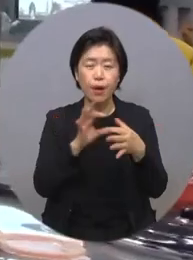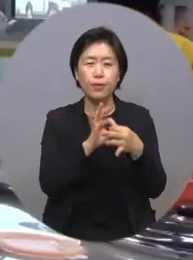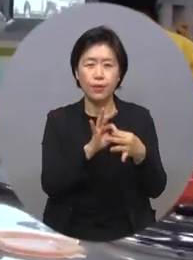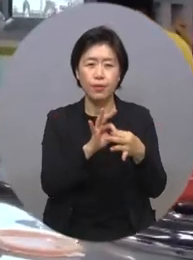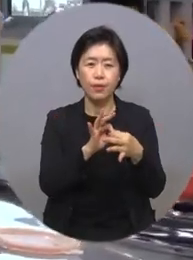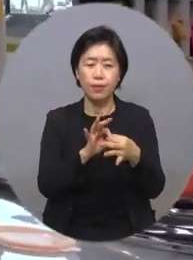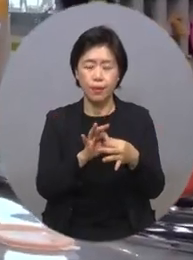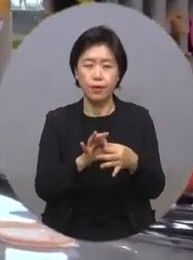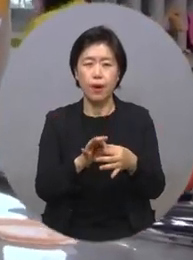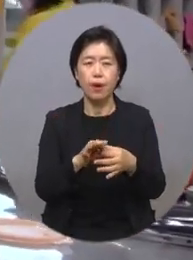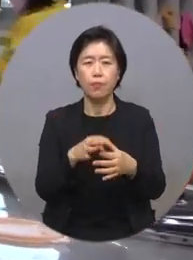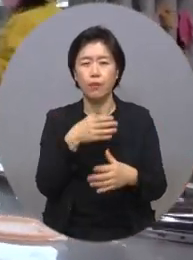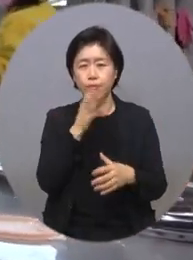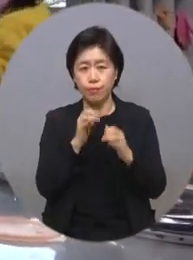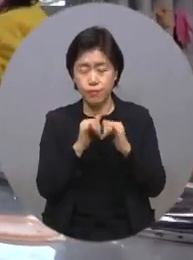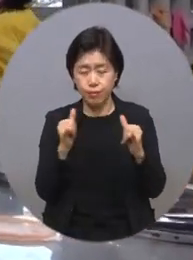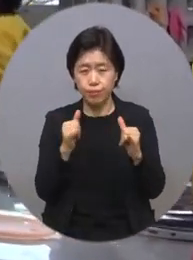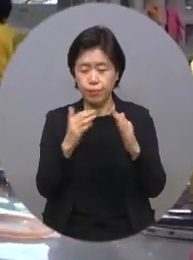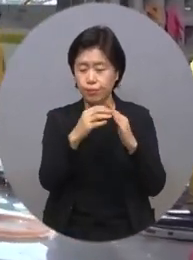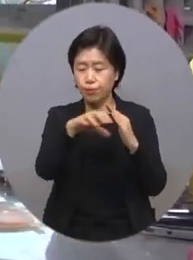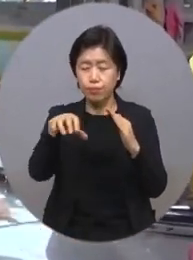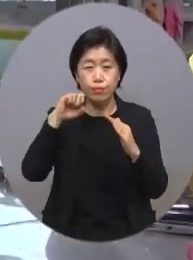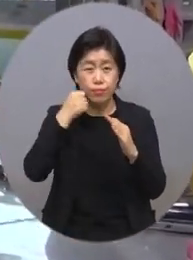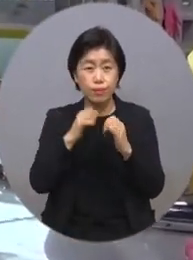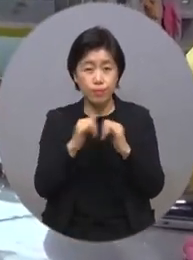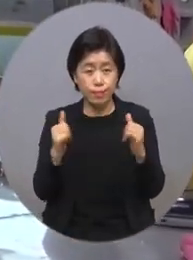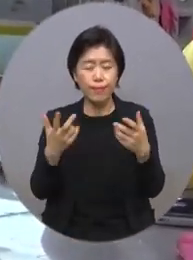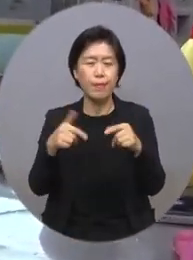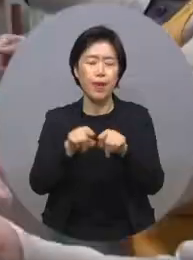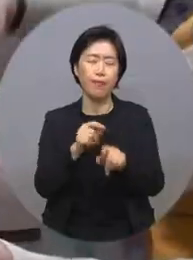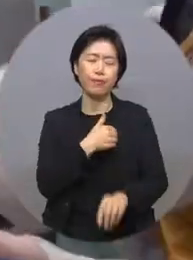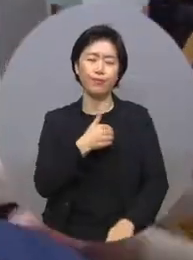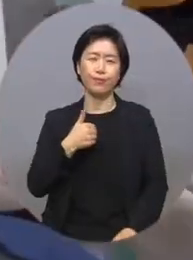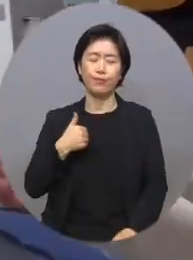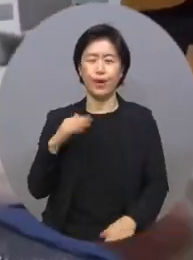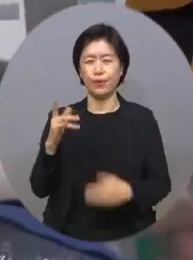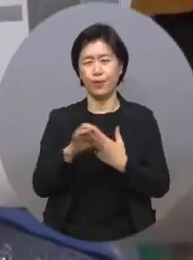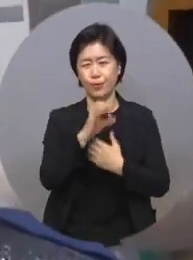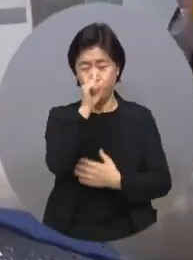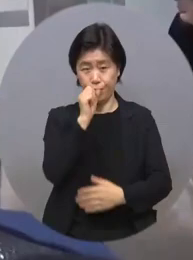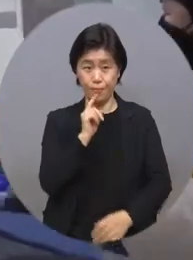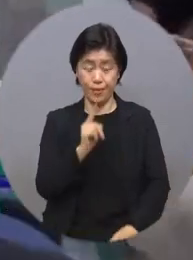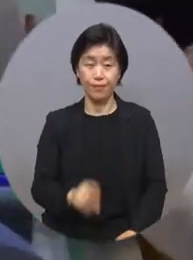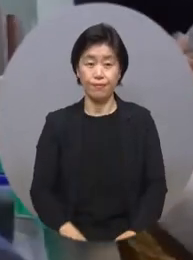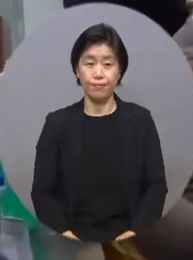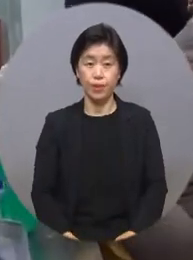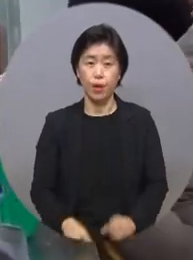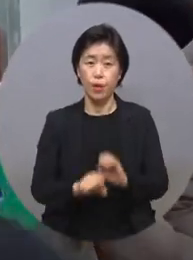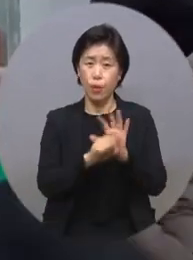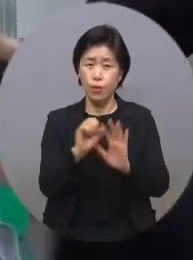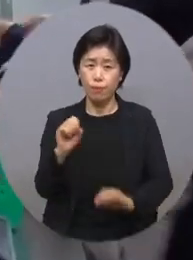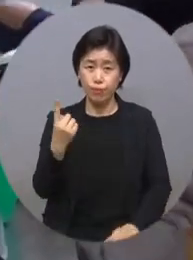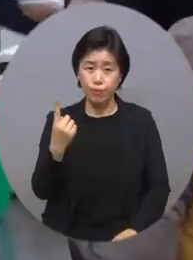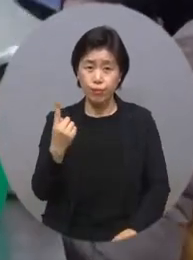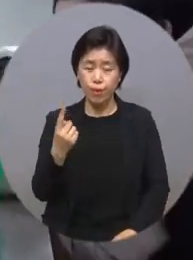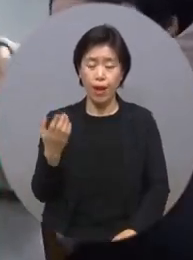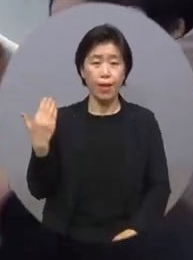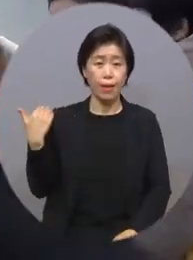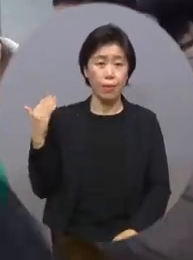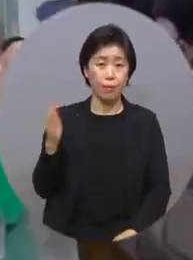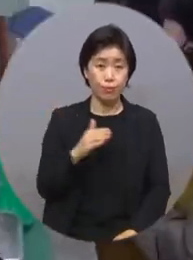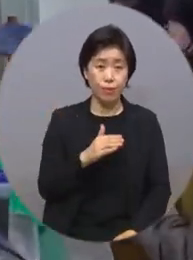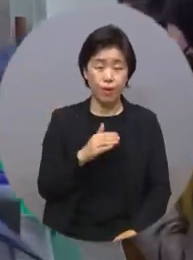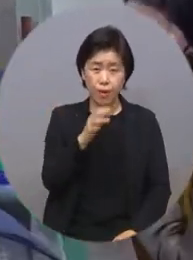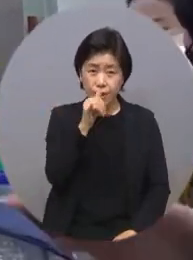이웃이 설 명절을 맞이해 도시락을 나눔하며 풍성한 시간들을 보냈으면 좋겠다고 전했습니다. 코로나로 인해 기존에 진행하던